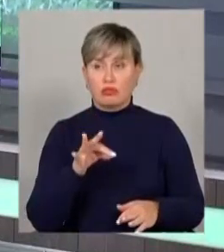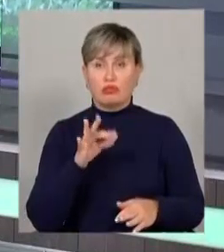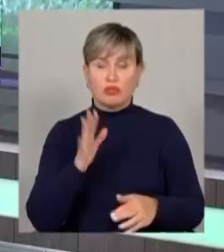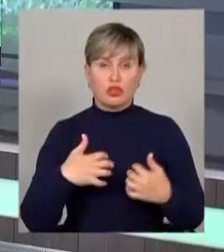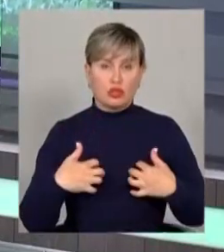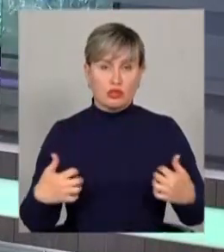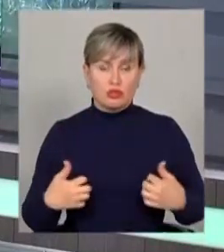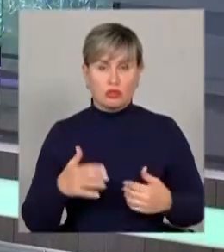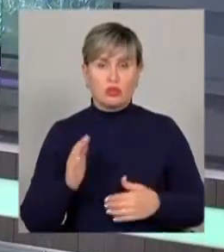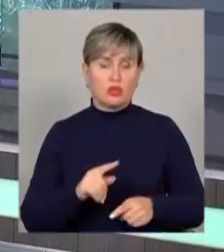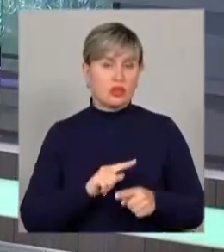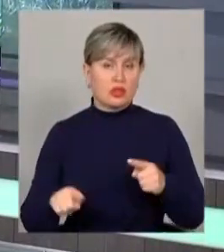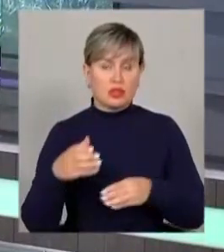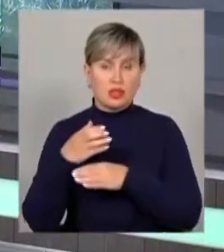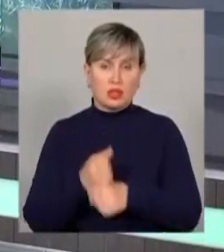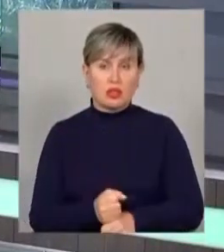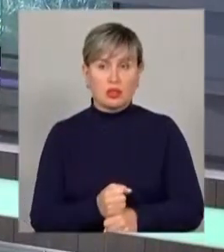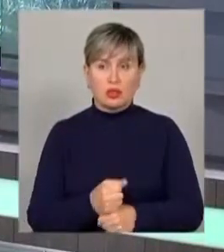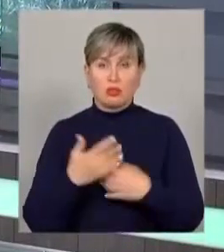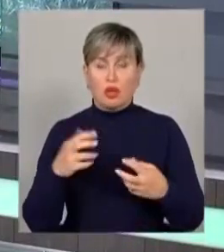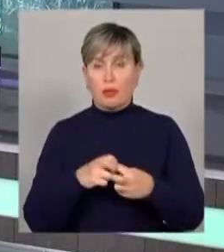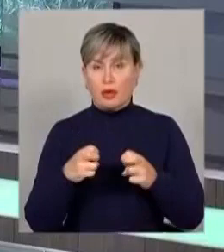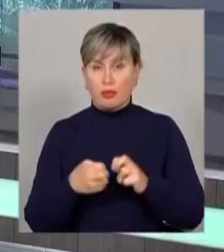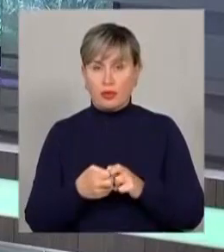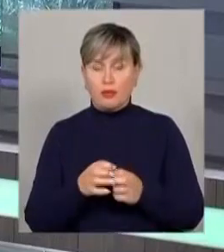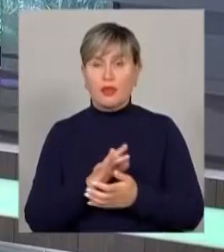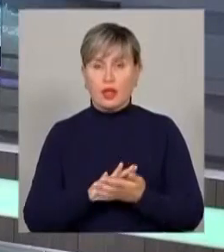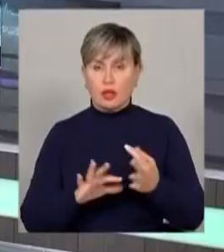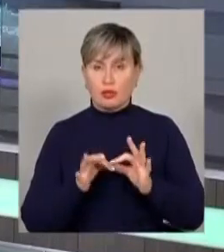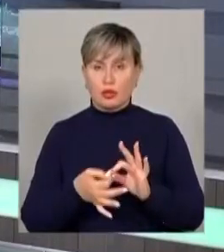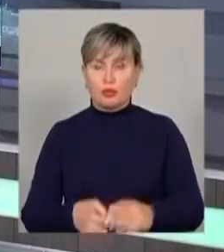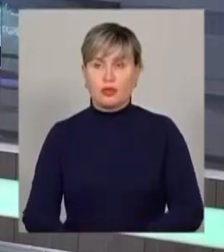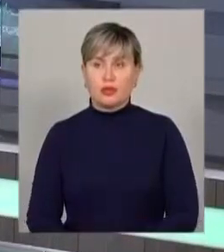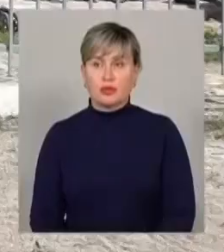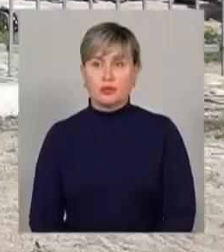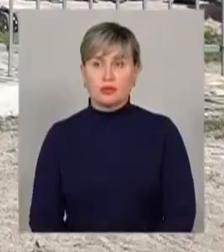скота может резко сократиться. Масштаб проблемы оценила Салтанат Нургалиева.